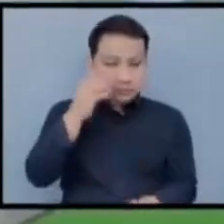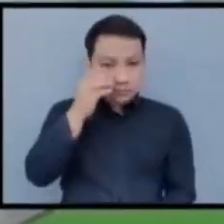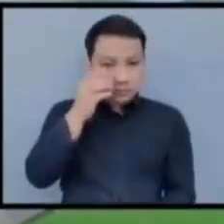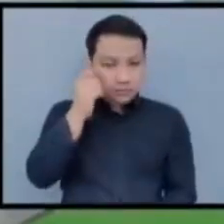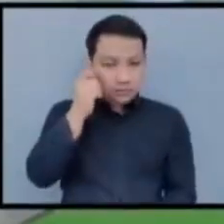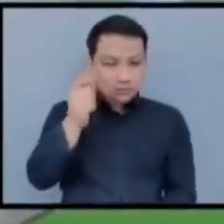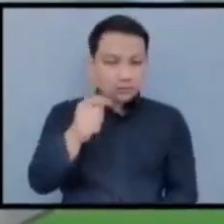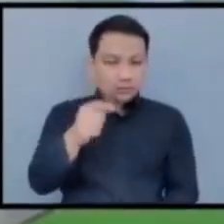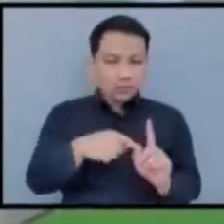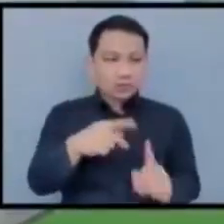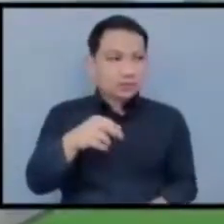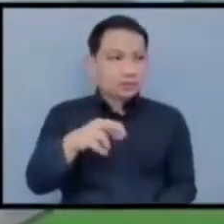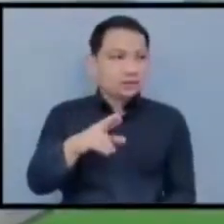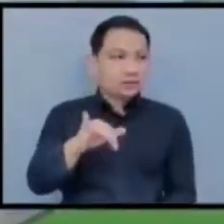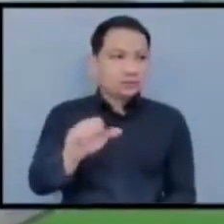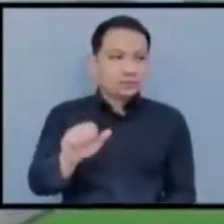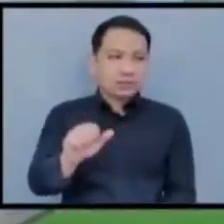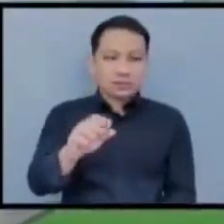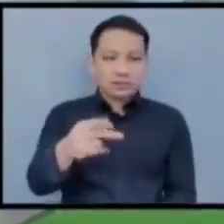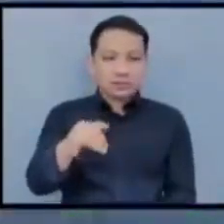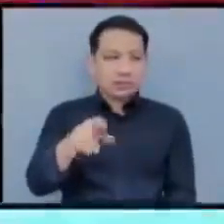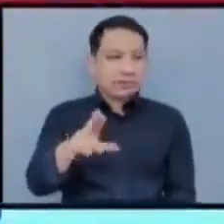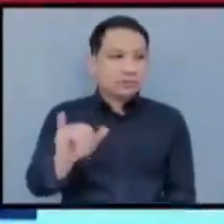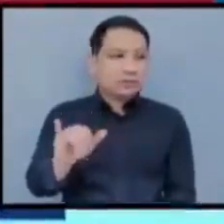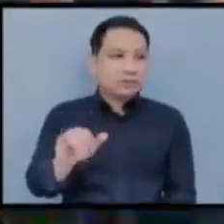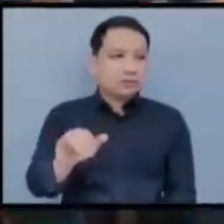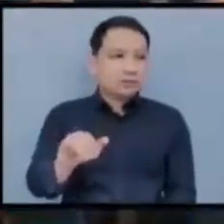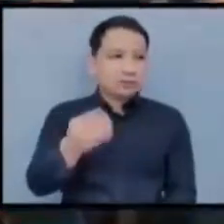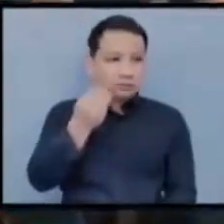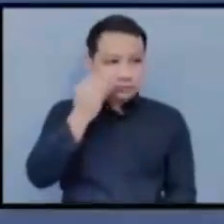bansa. Si Bella Lesmora sa detalye.